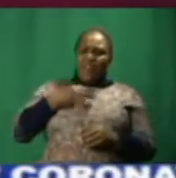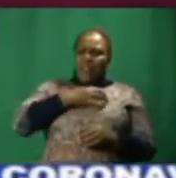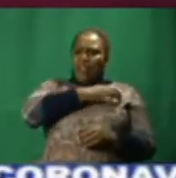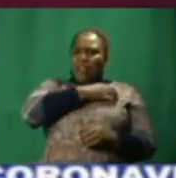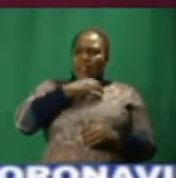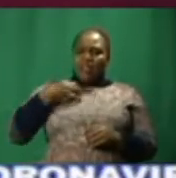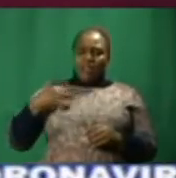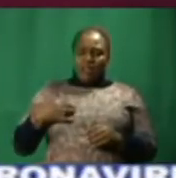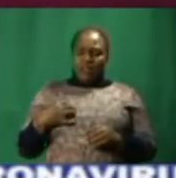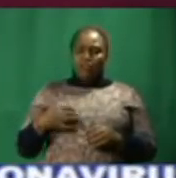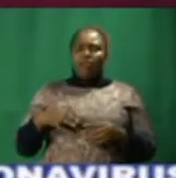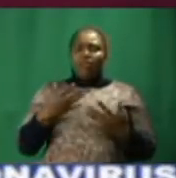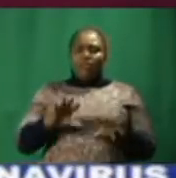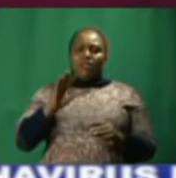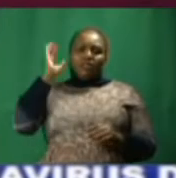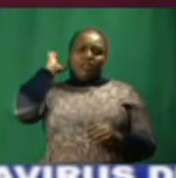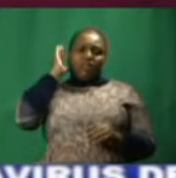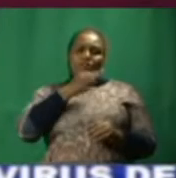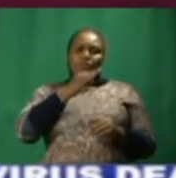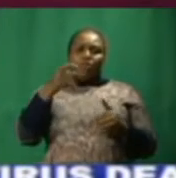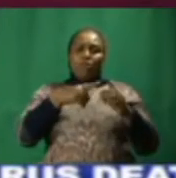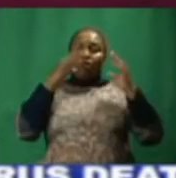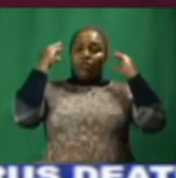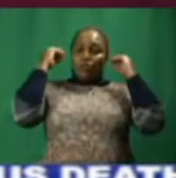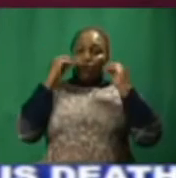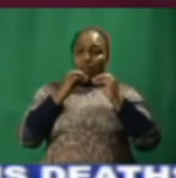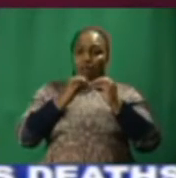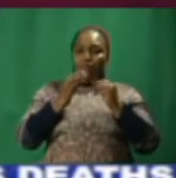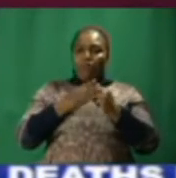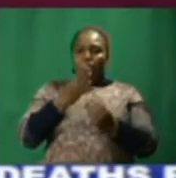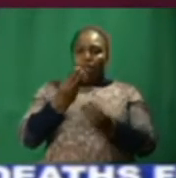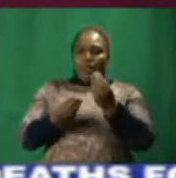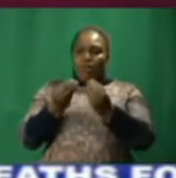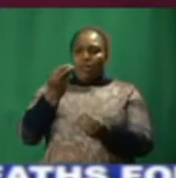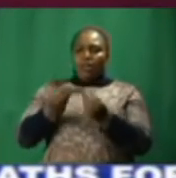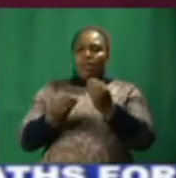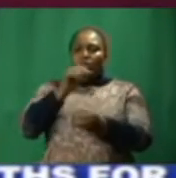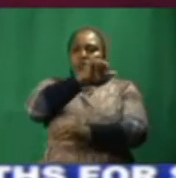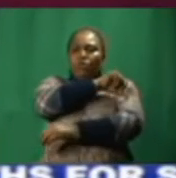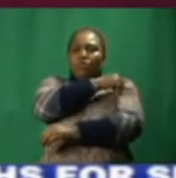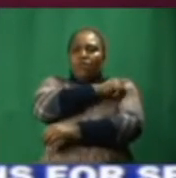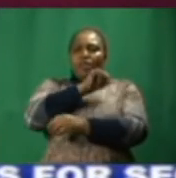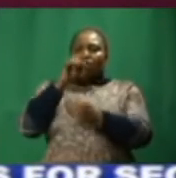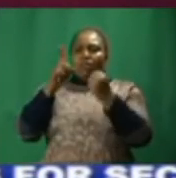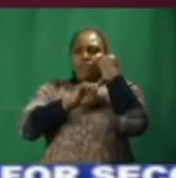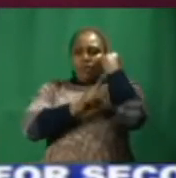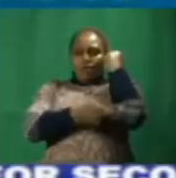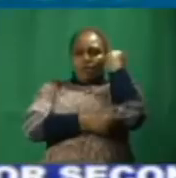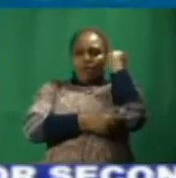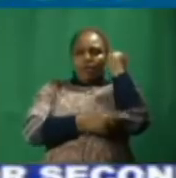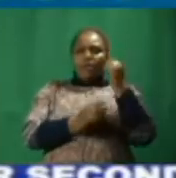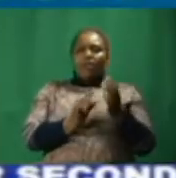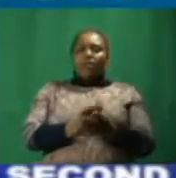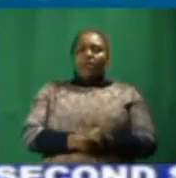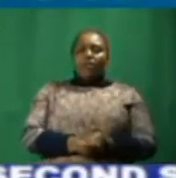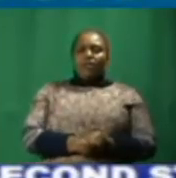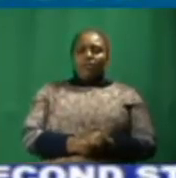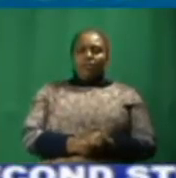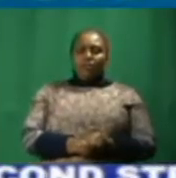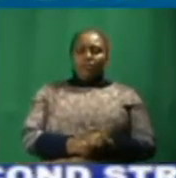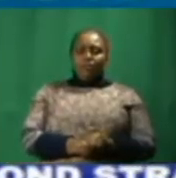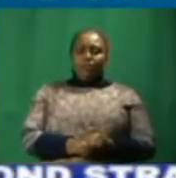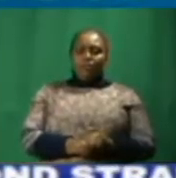Loku kuvakele ngadokotela Charity Newton longudokotela webantfana esibhedlela lesikhulu eMbabane. Ngekusho